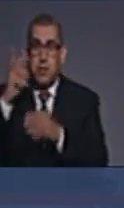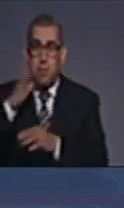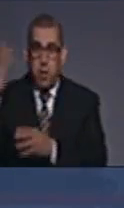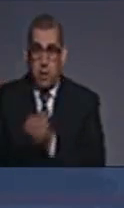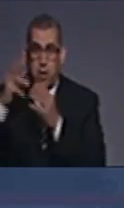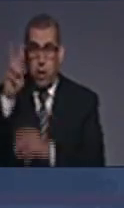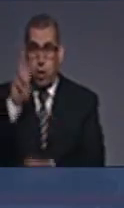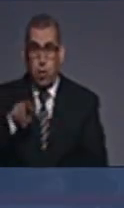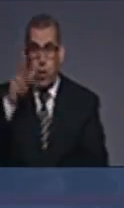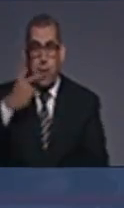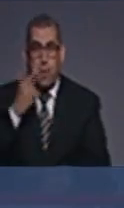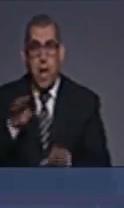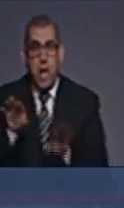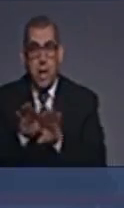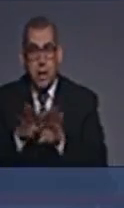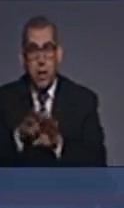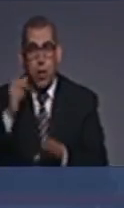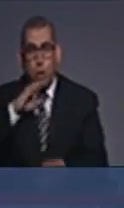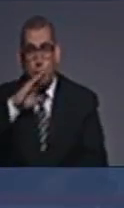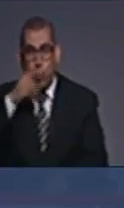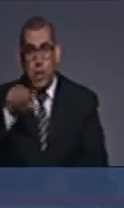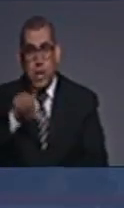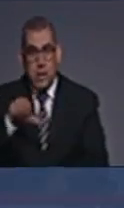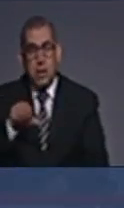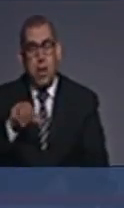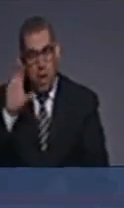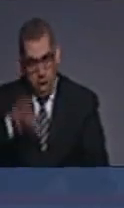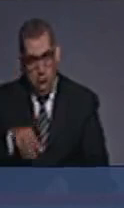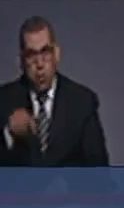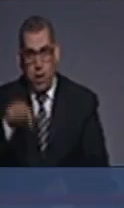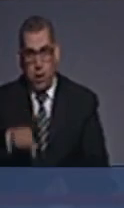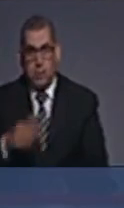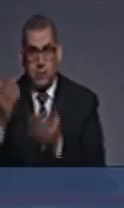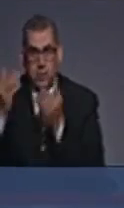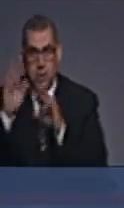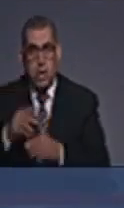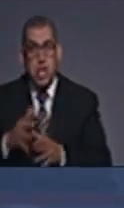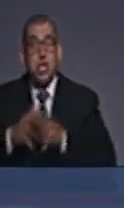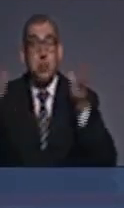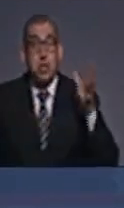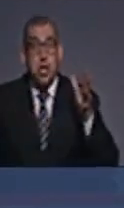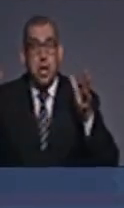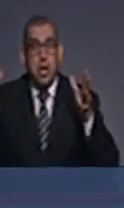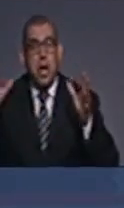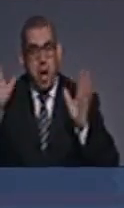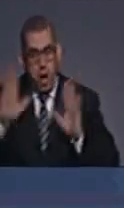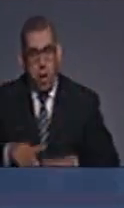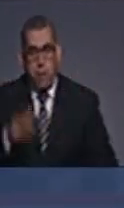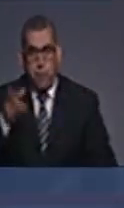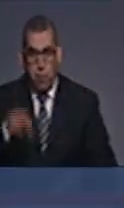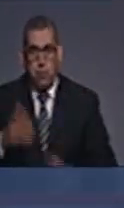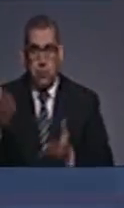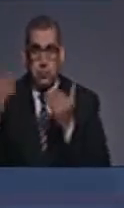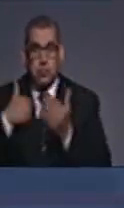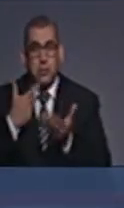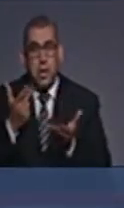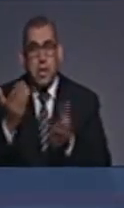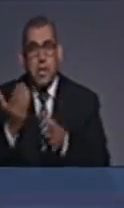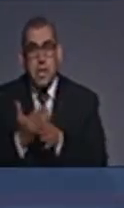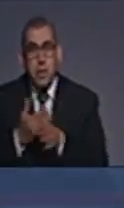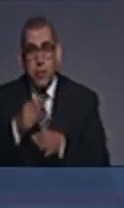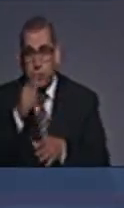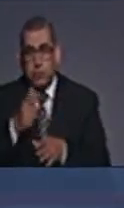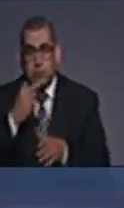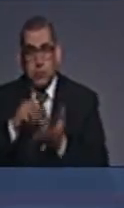والذرة وزيت الطعام، أيوة بكميات كبيرة أكيد. إن إحنا على الأقل بنتكلم